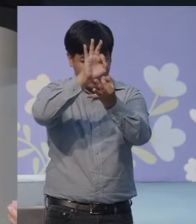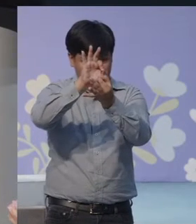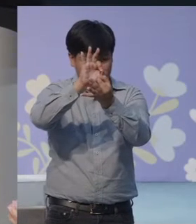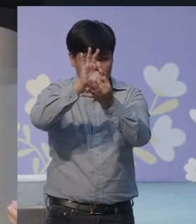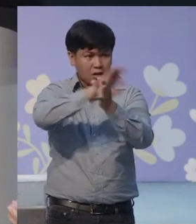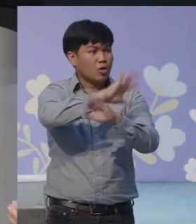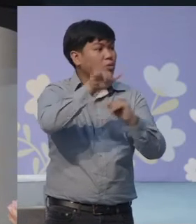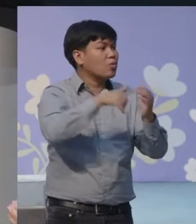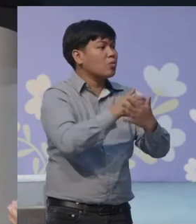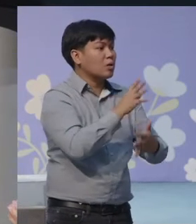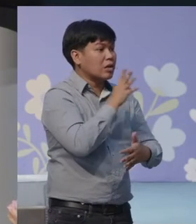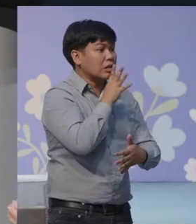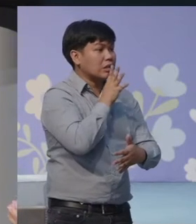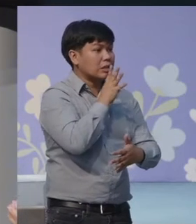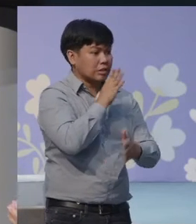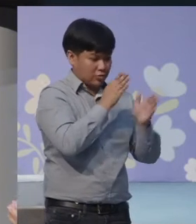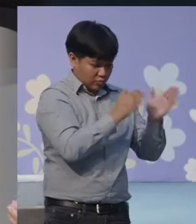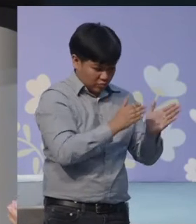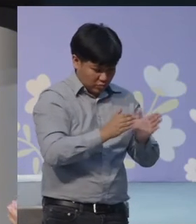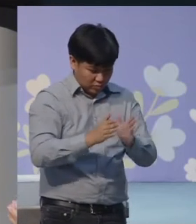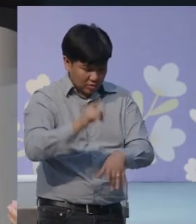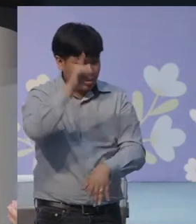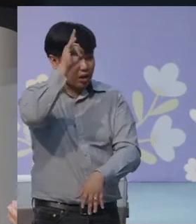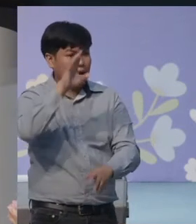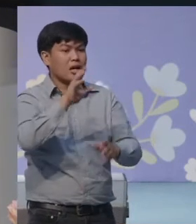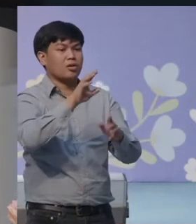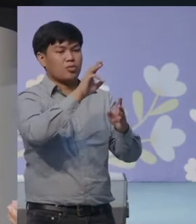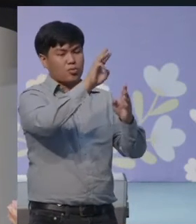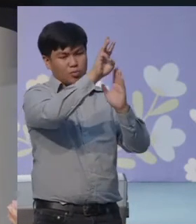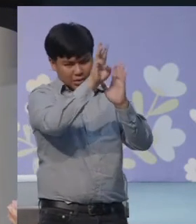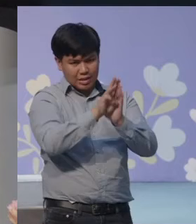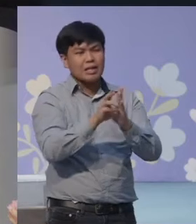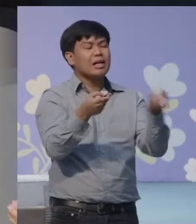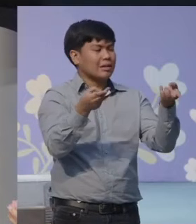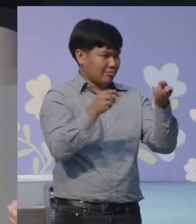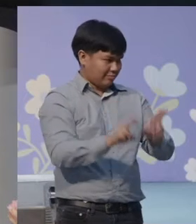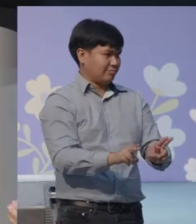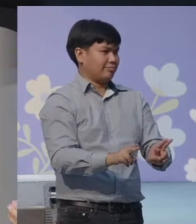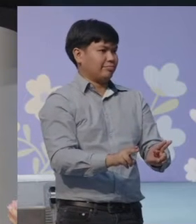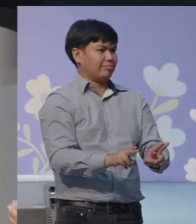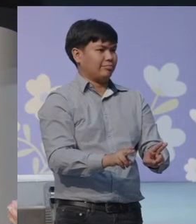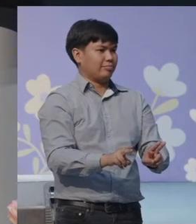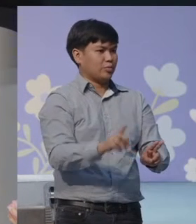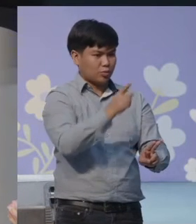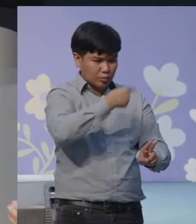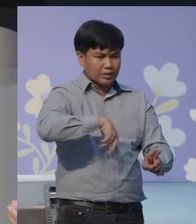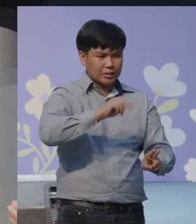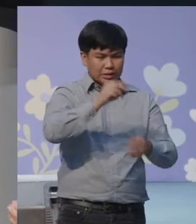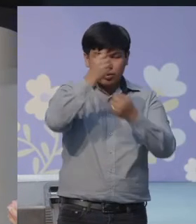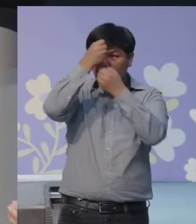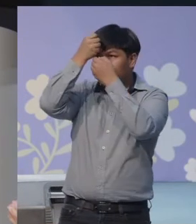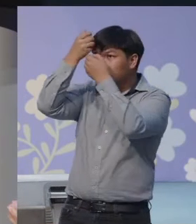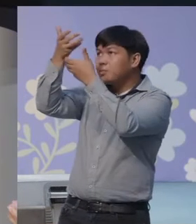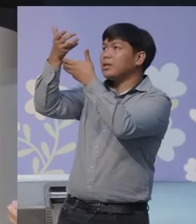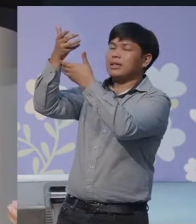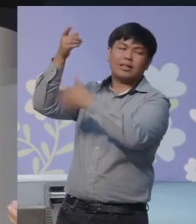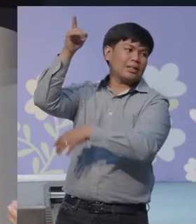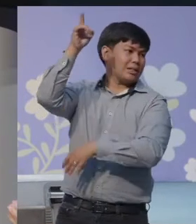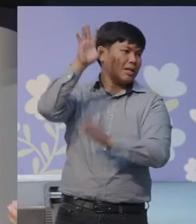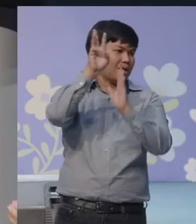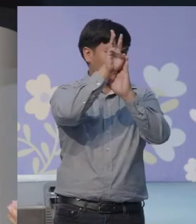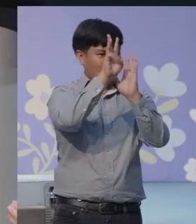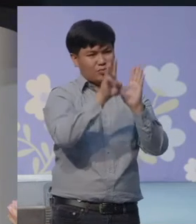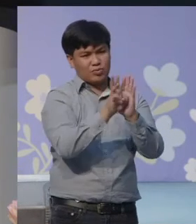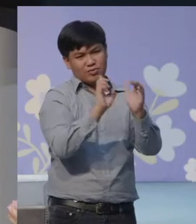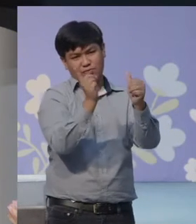natin, na gagawin natin, ay gawin natin. Sumunod tayo sa